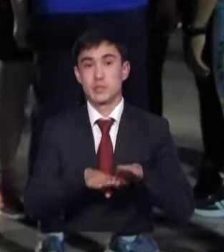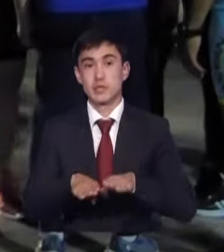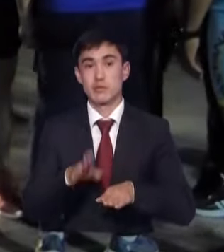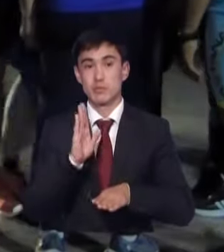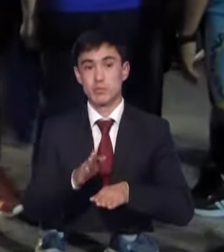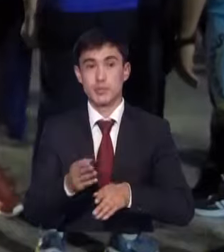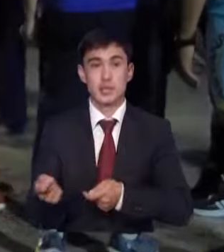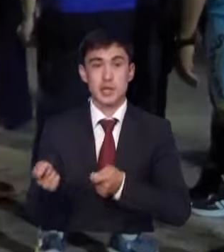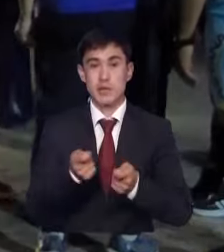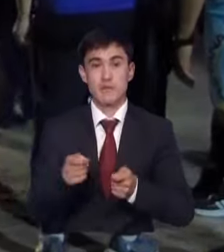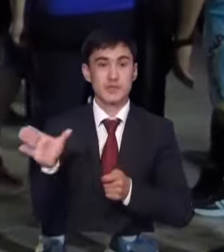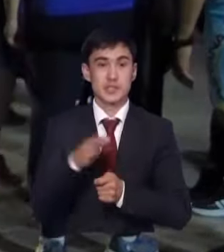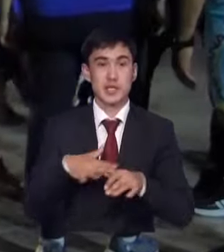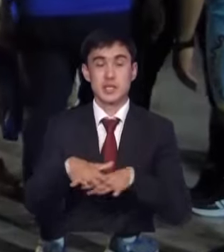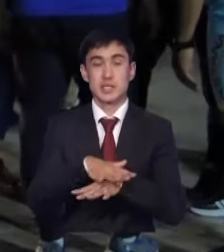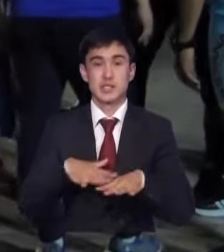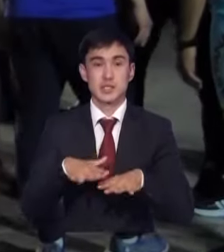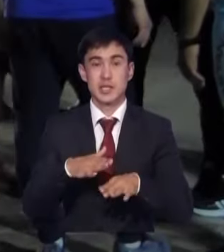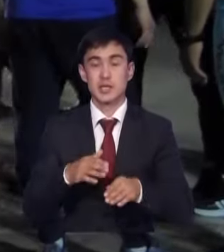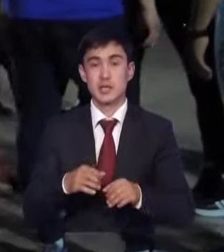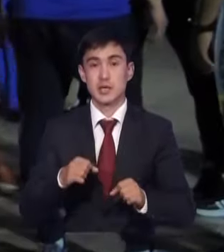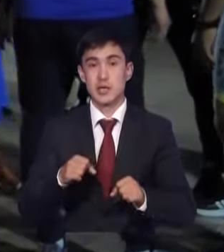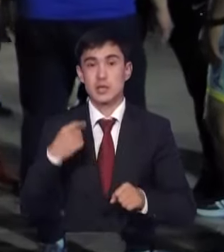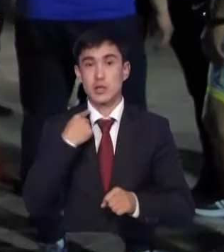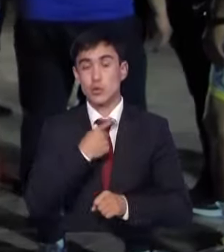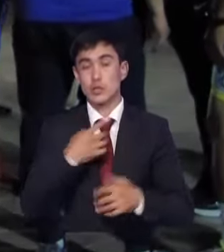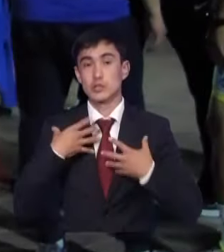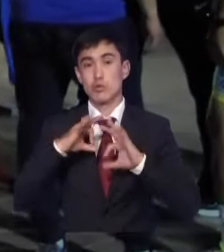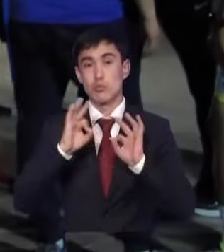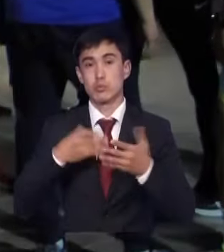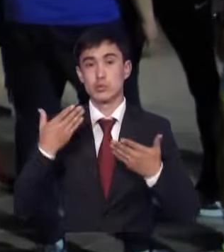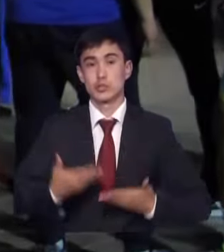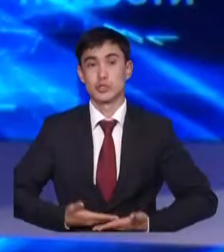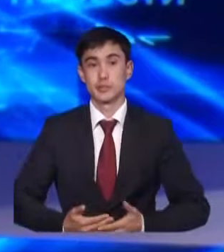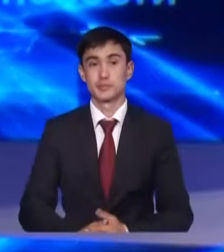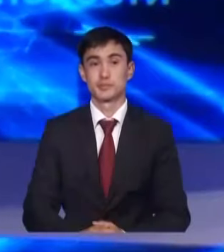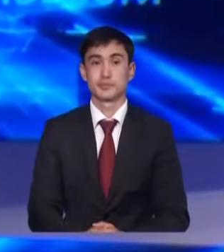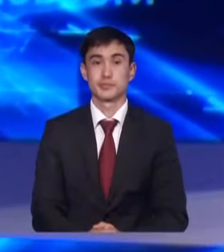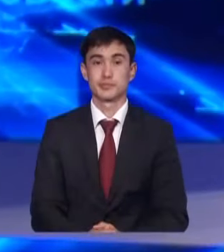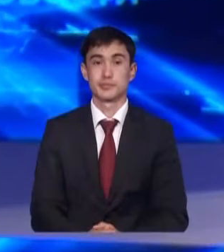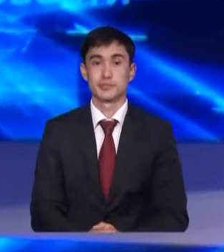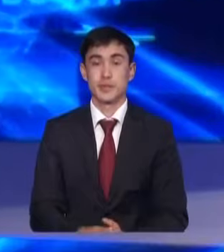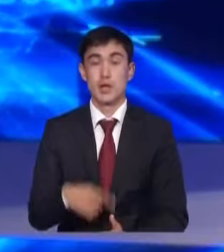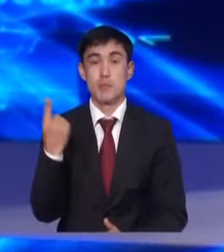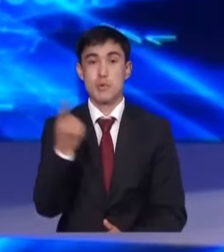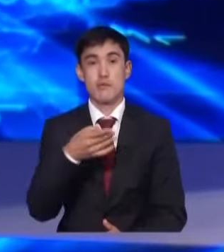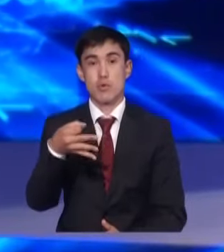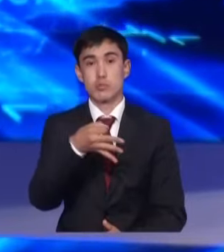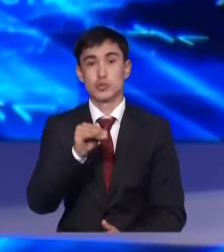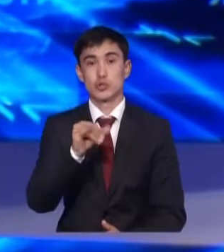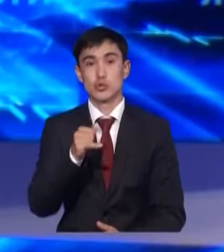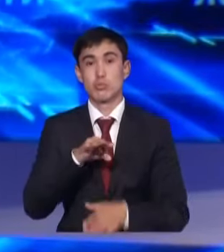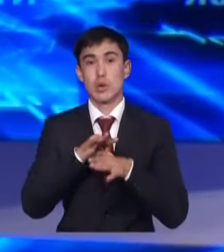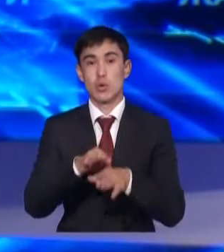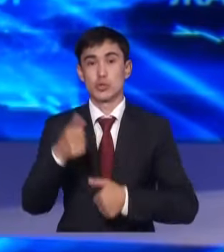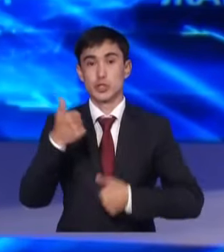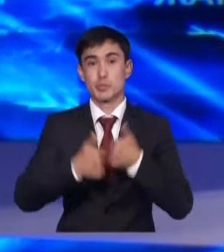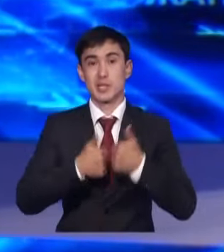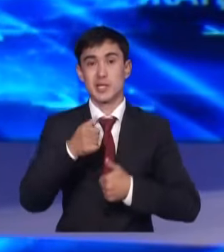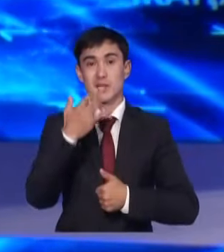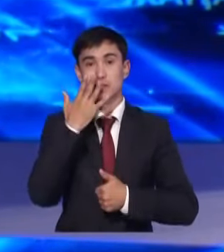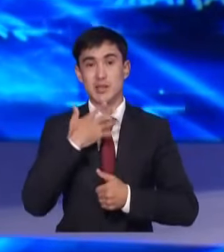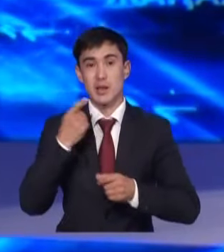притянем все население Талдыкурган к здоровому образу жизни. Впервые в области Жетісу проходит